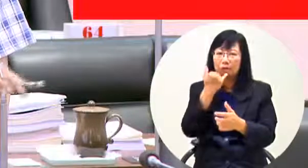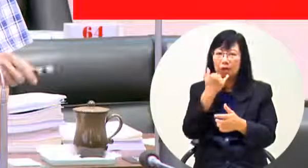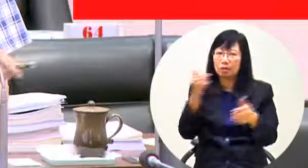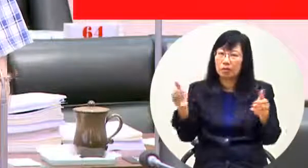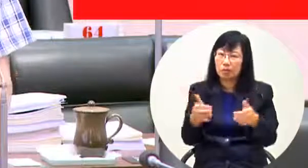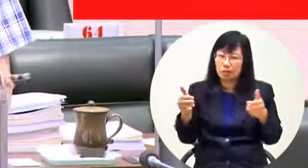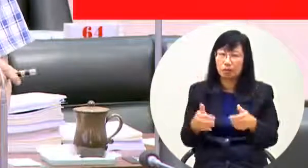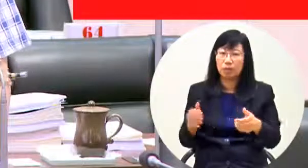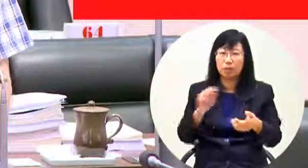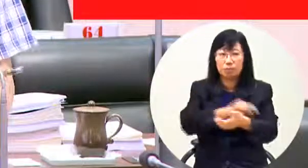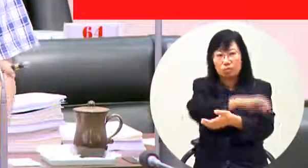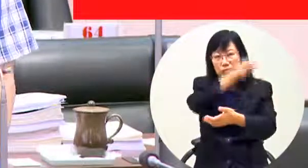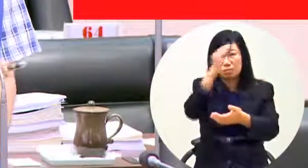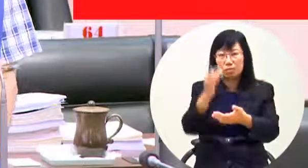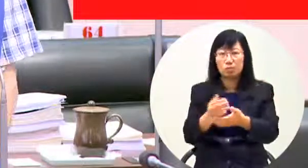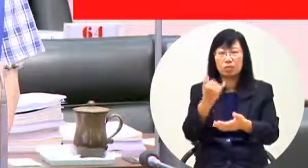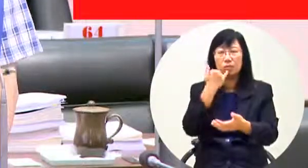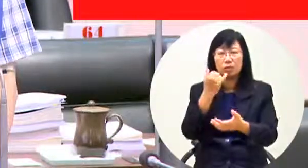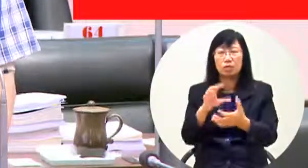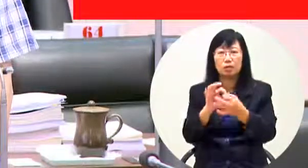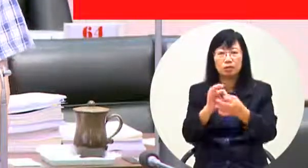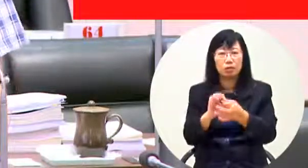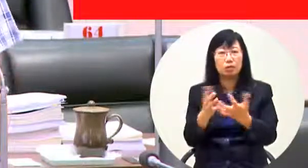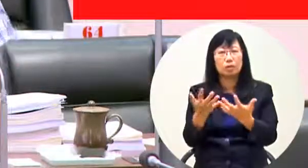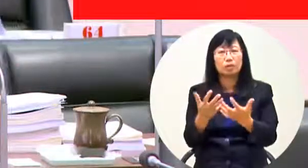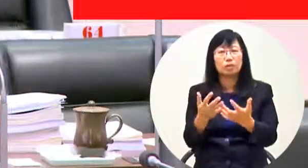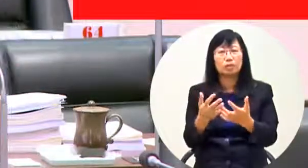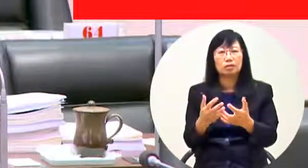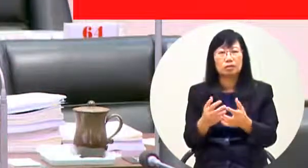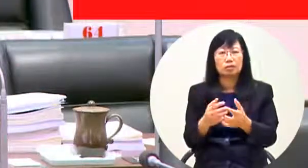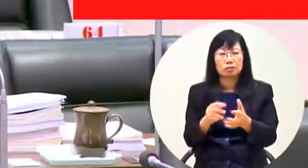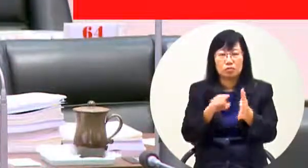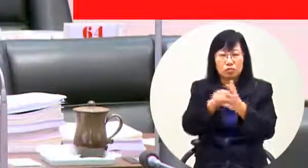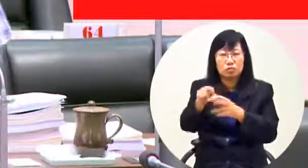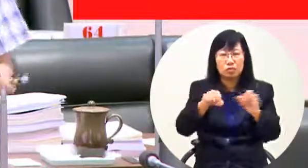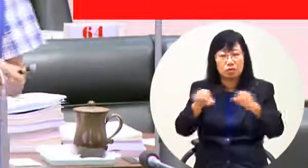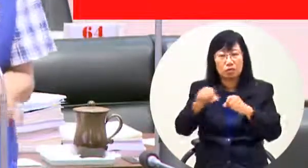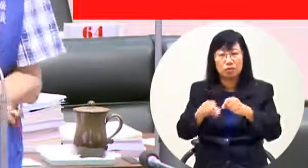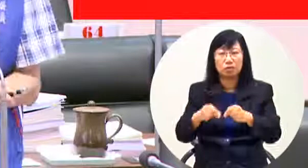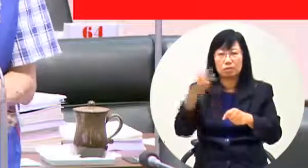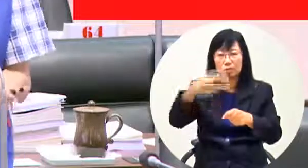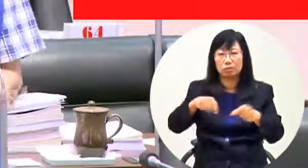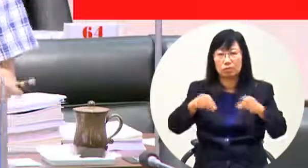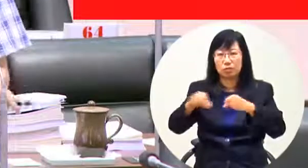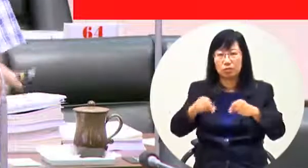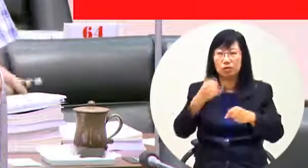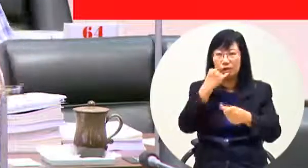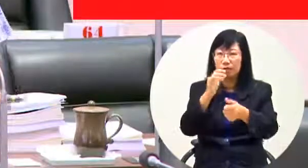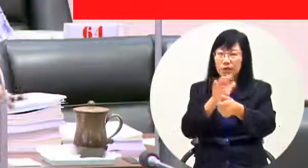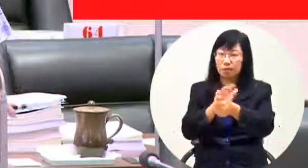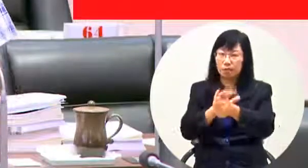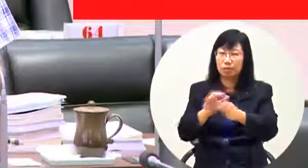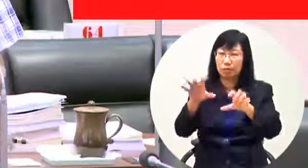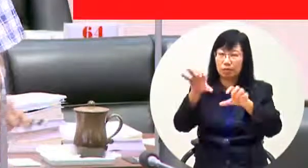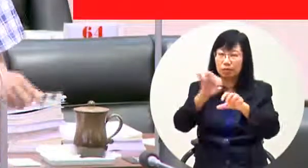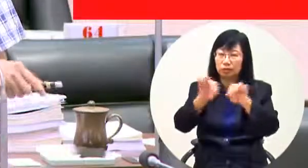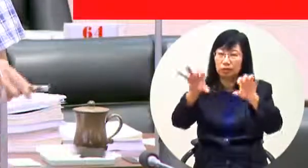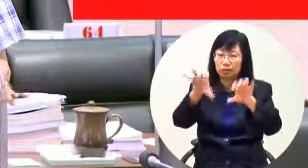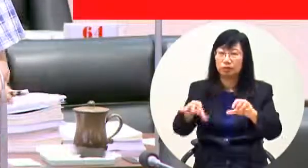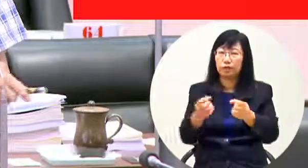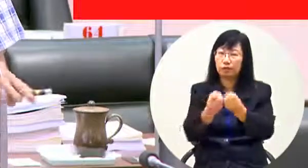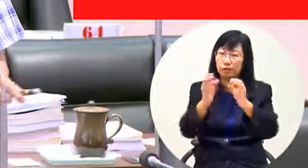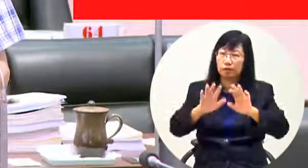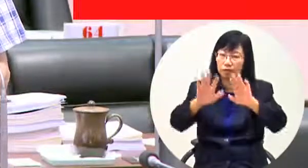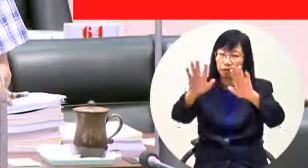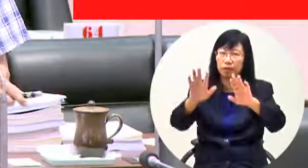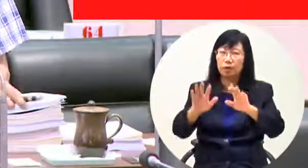专案重划，当可以达到繁荣地方跟进步，改善市容景观跟交通。